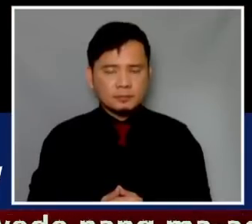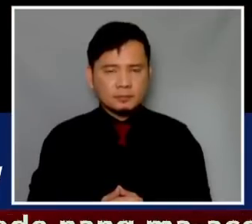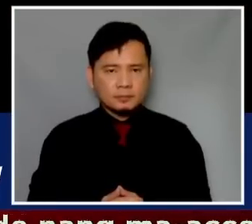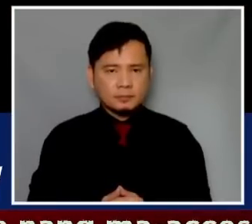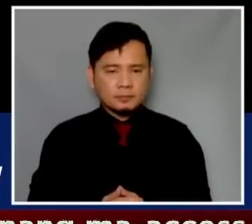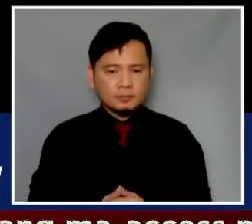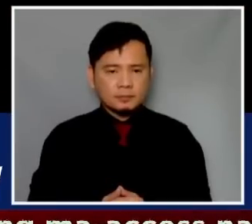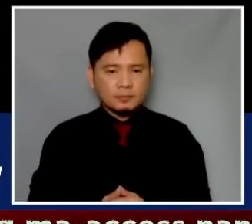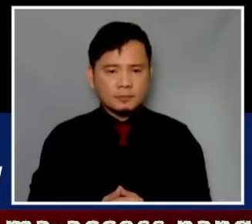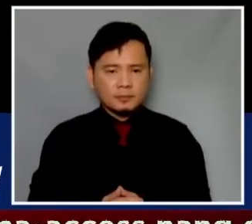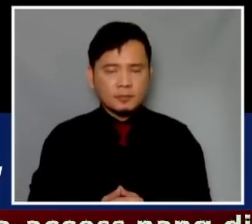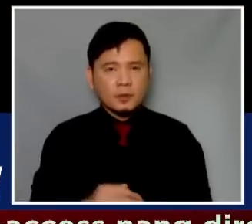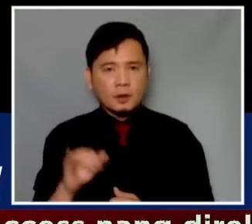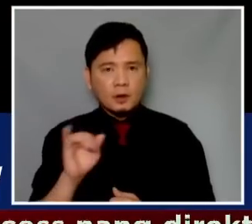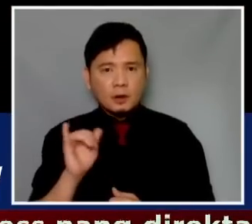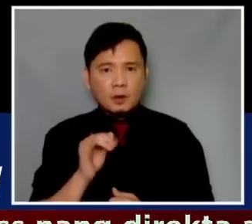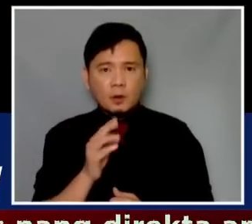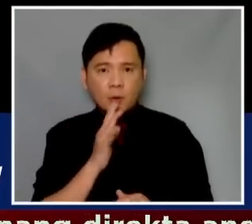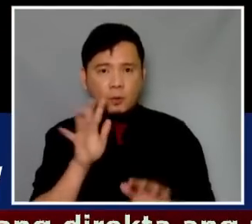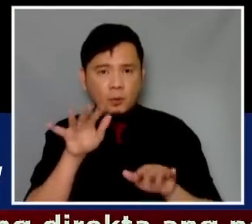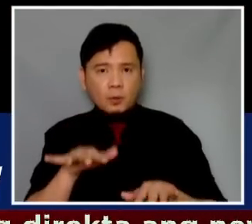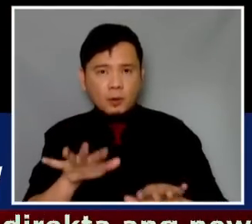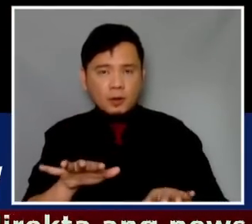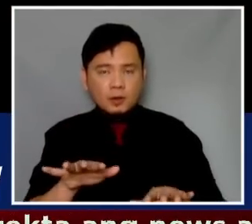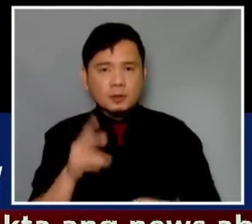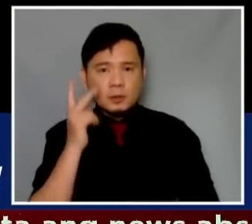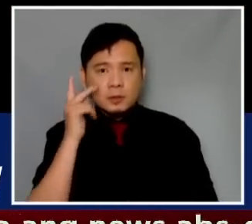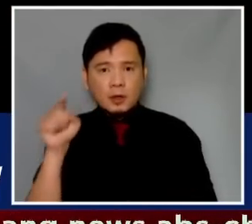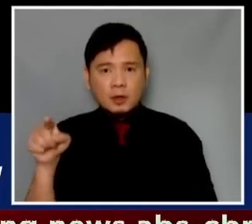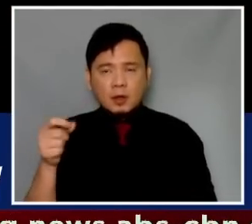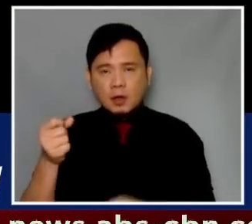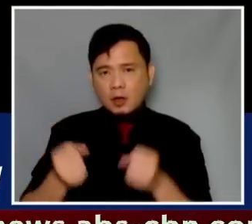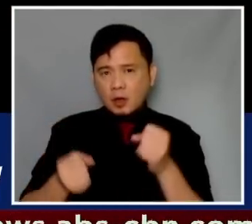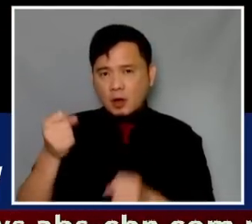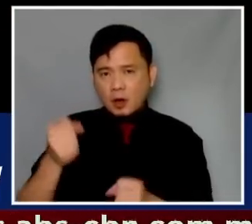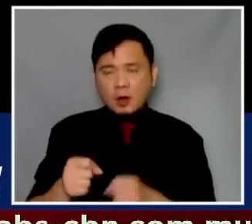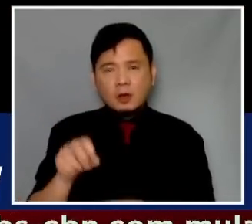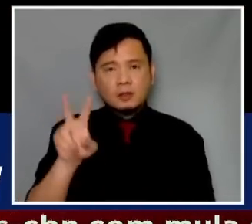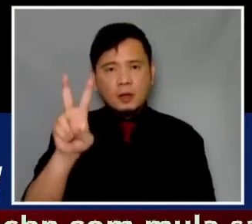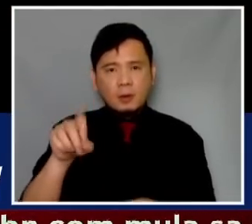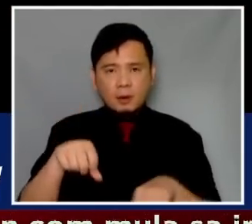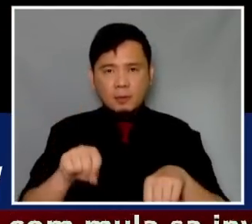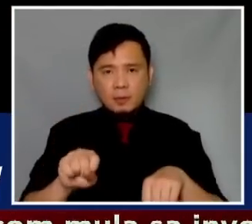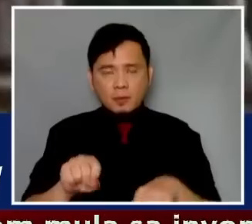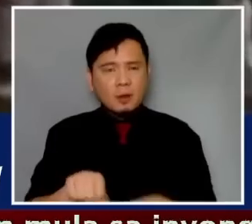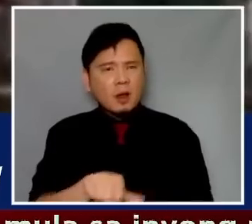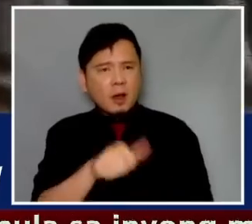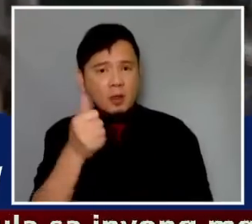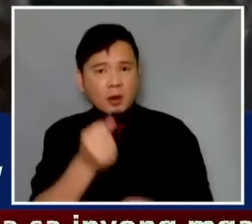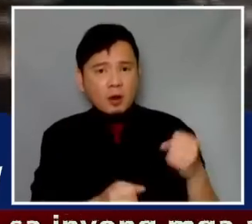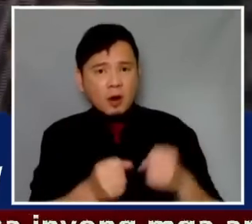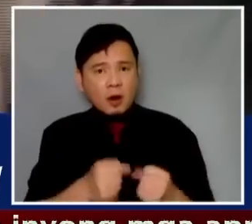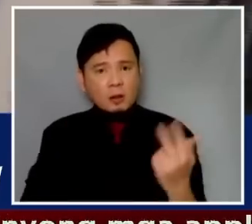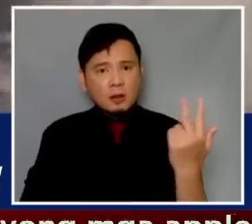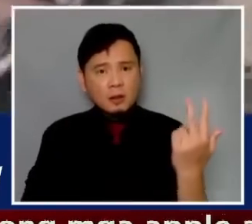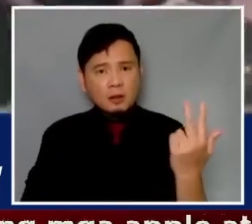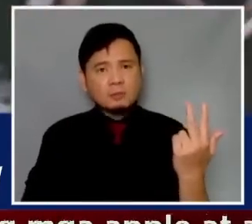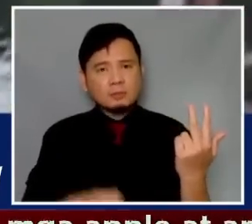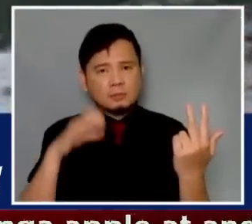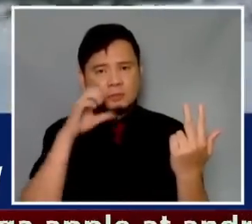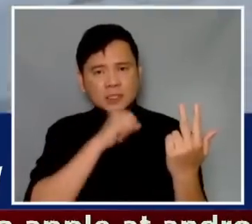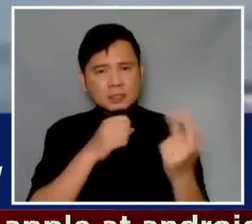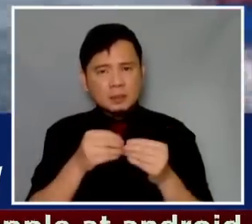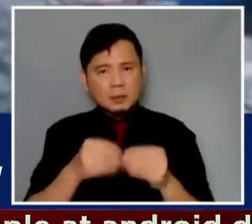Nakuha rin sa ilog ang kotse at 2 motorsiklo. Pinaghahanap pa ang 3 sasakyan. Sa investigasyon ng mga